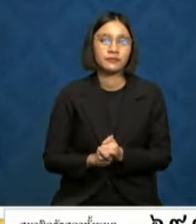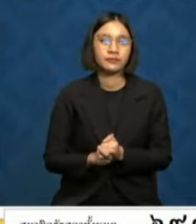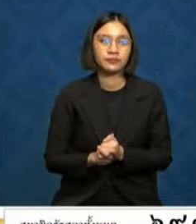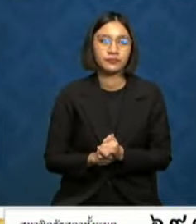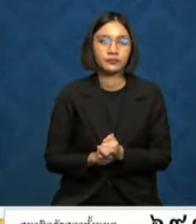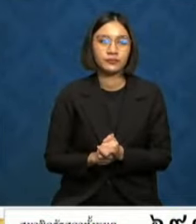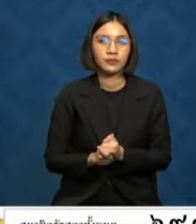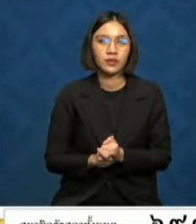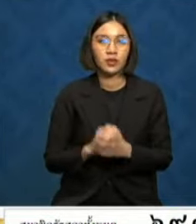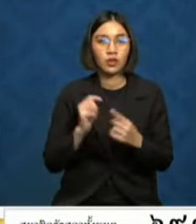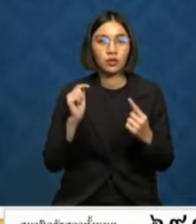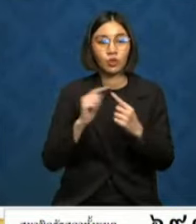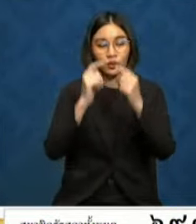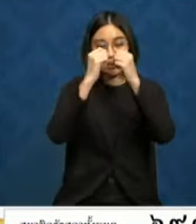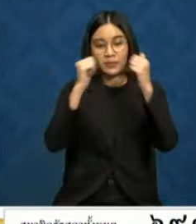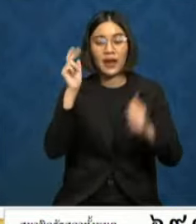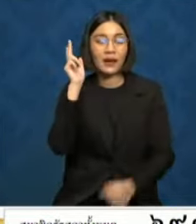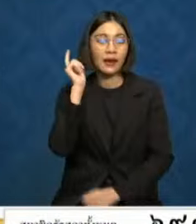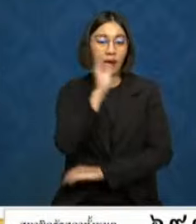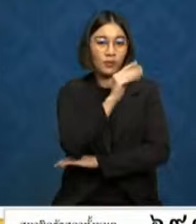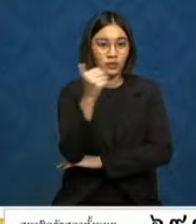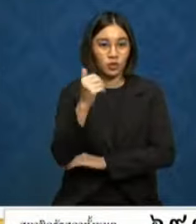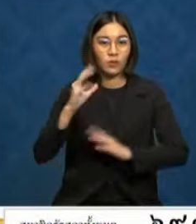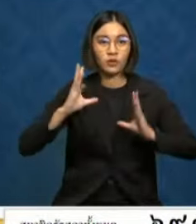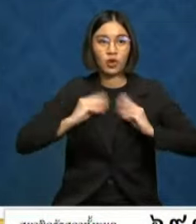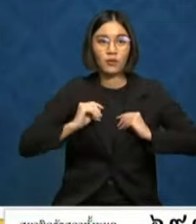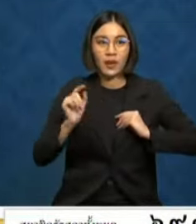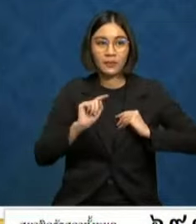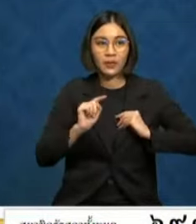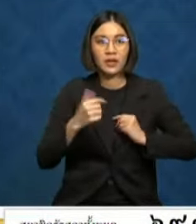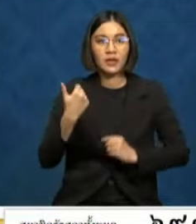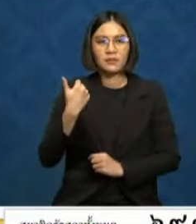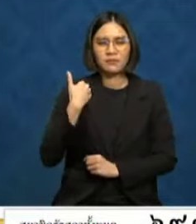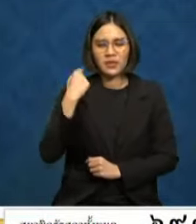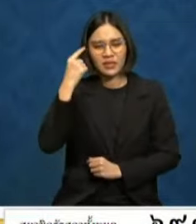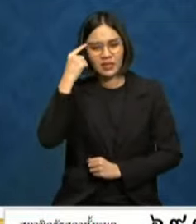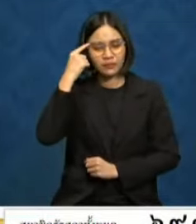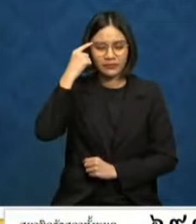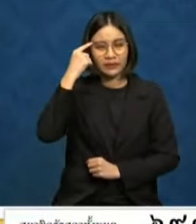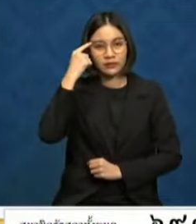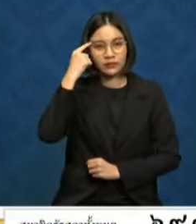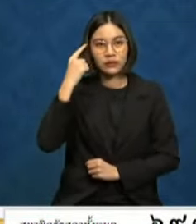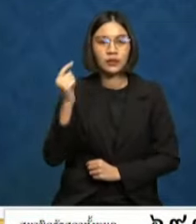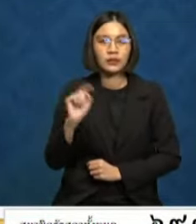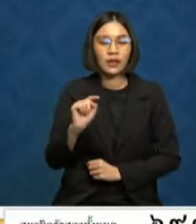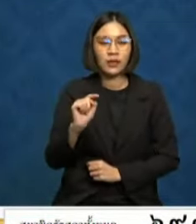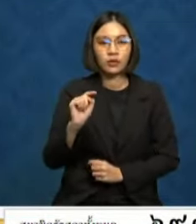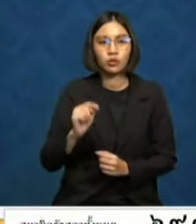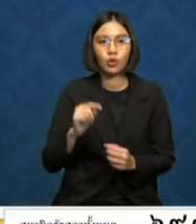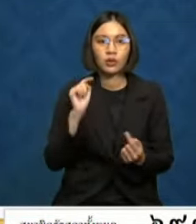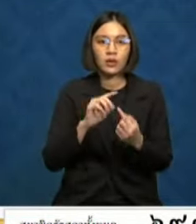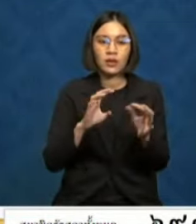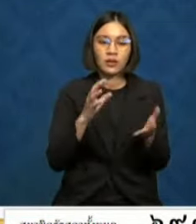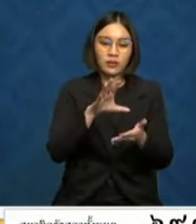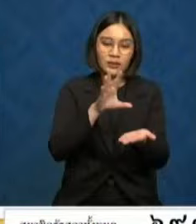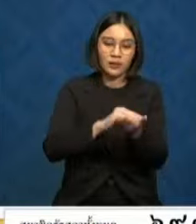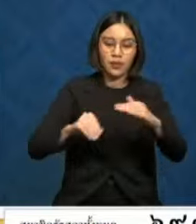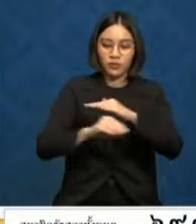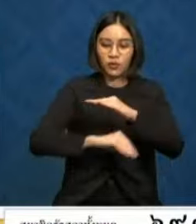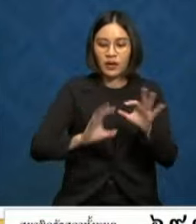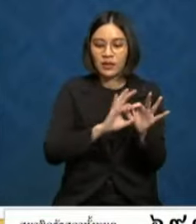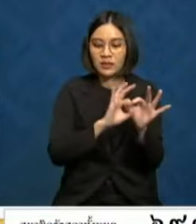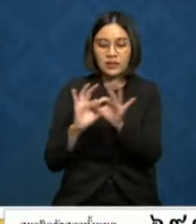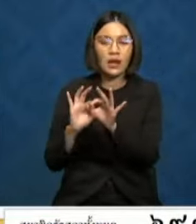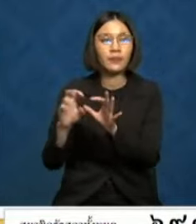าทางสำนักข่าวกรองแห่งชาติเองก็ยอมรับนะครับว่ายังมีจุดอ่อนเรื่องที่ในการเชื่อมโยงฐานข้อมูลอย่างครอบค